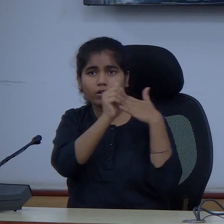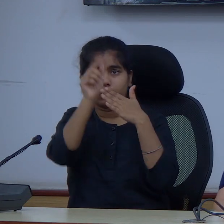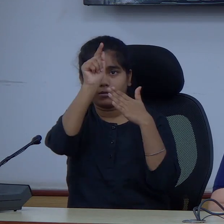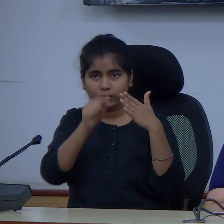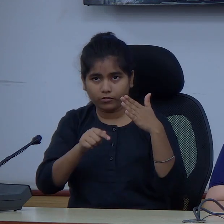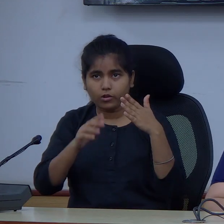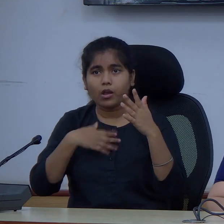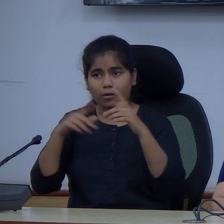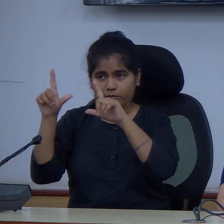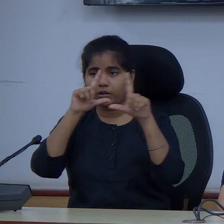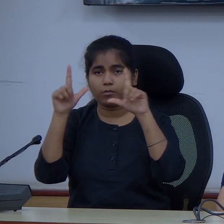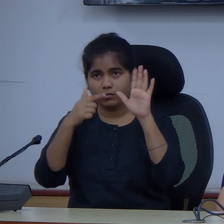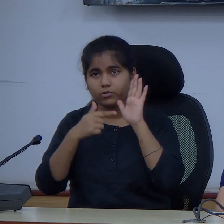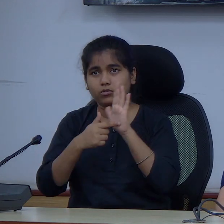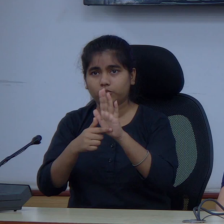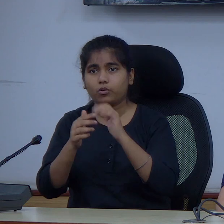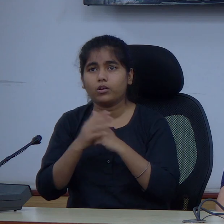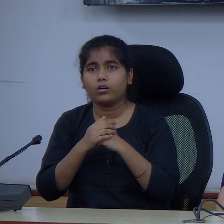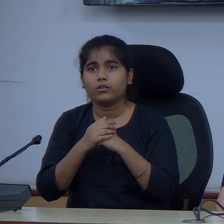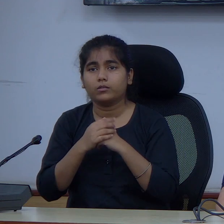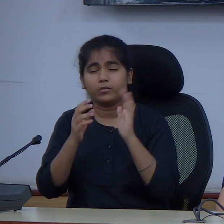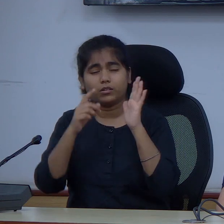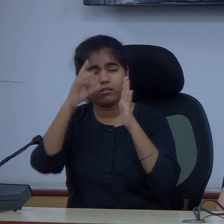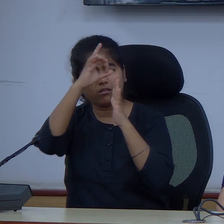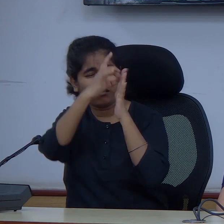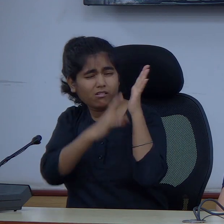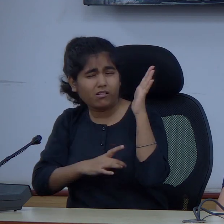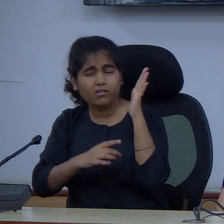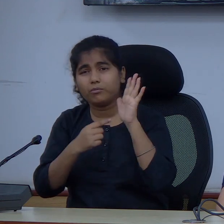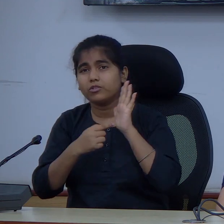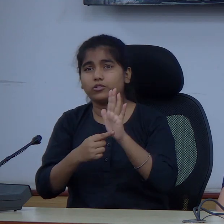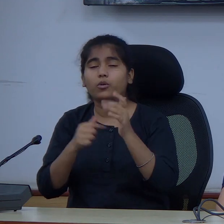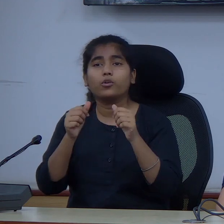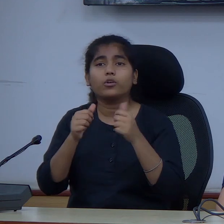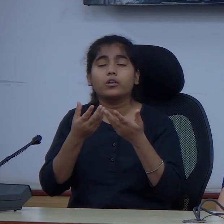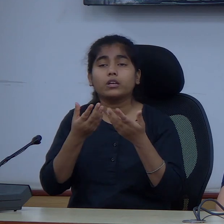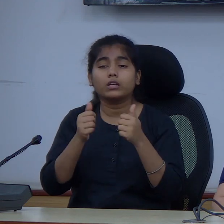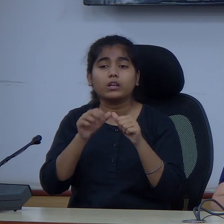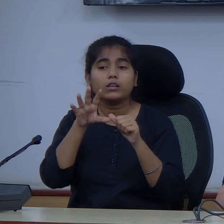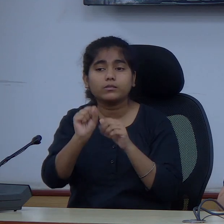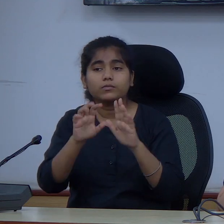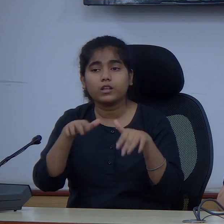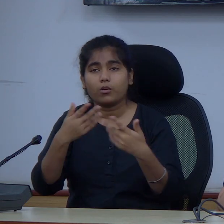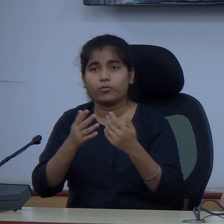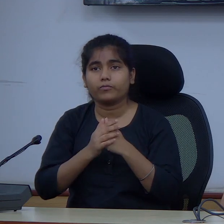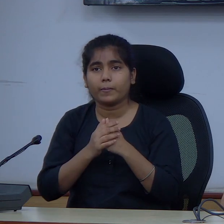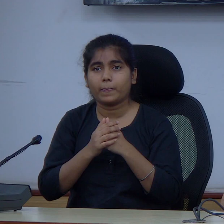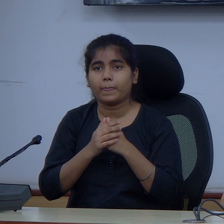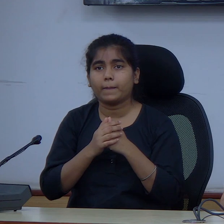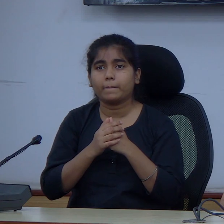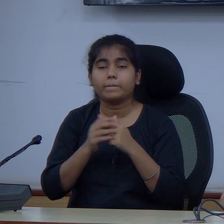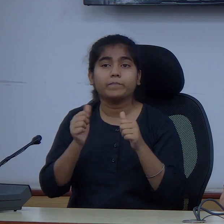करो, है ना। तो अगर वो करना है तो एक हार्मोनाइज गाइडलाइंस, एक स्टैंडर्ड्स हैं जो मेरी PPT में भी मैंने